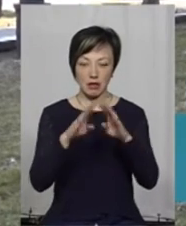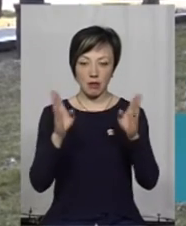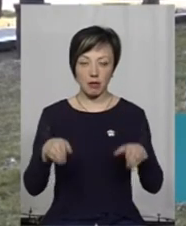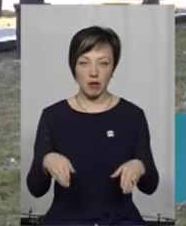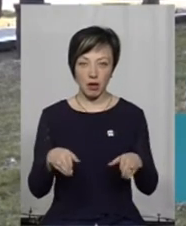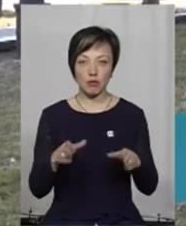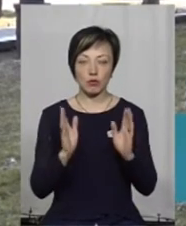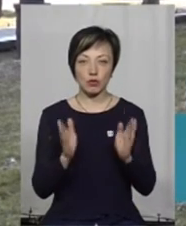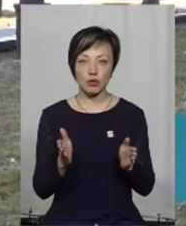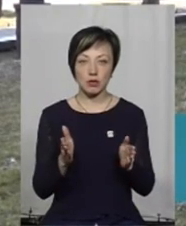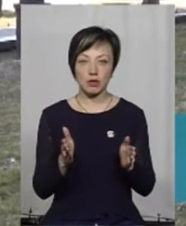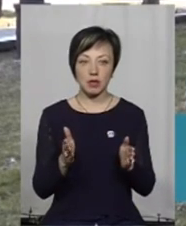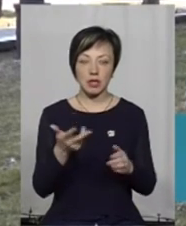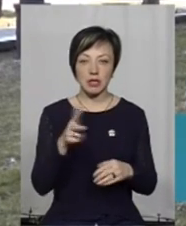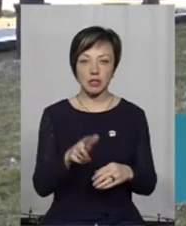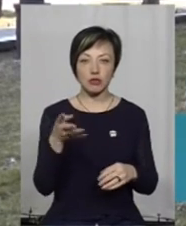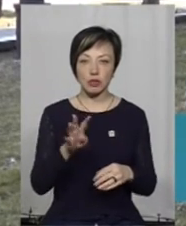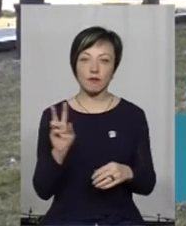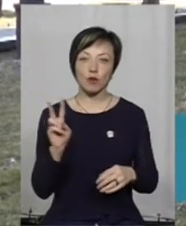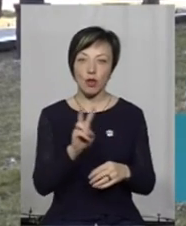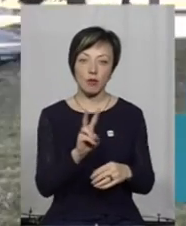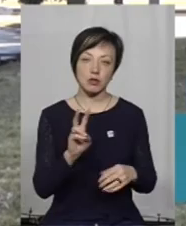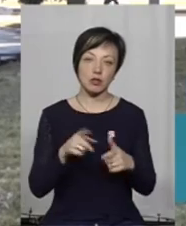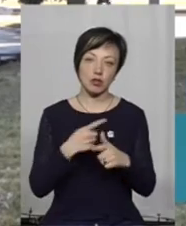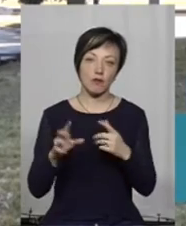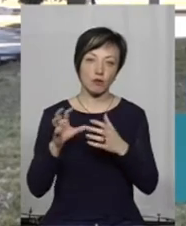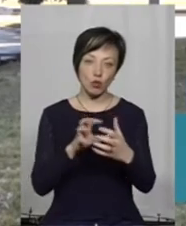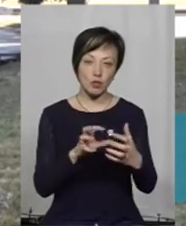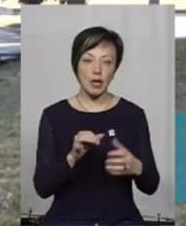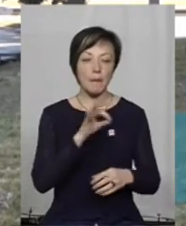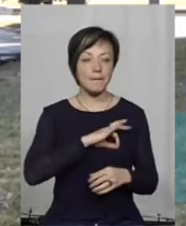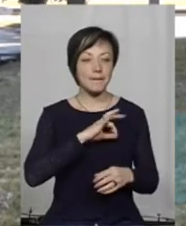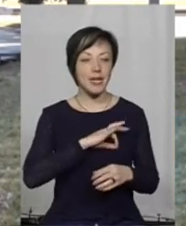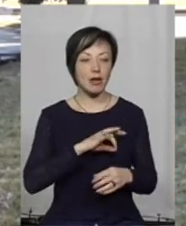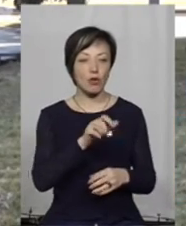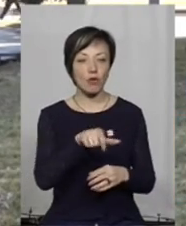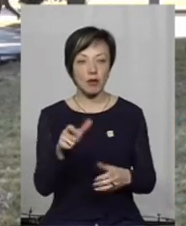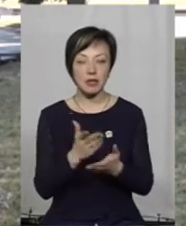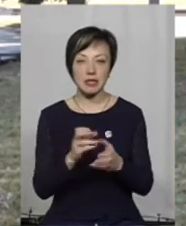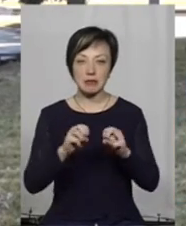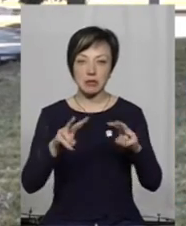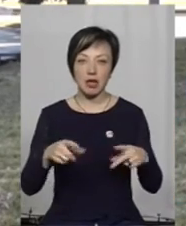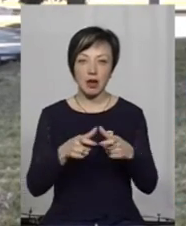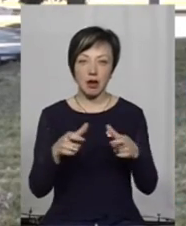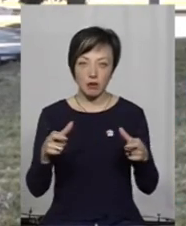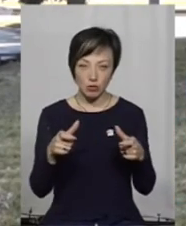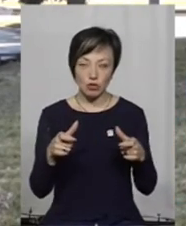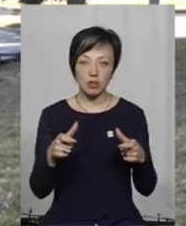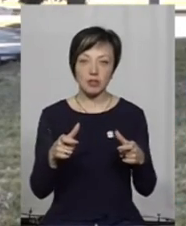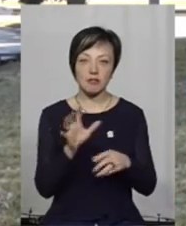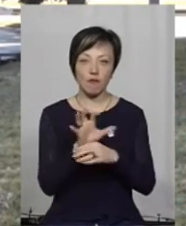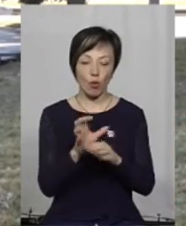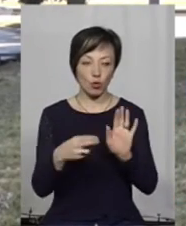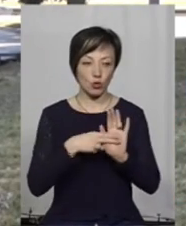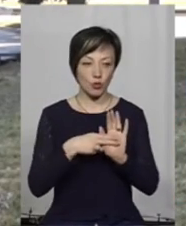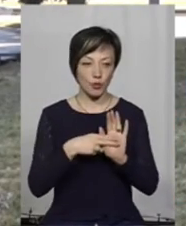стояти щонайменше, напевно, 3-4 в тролейбусі чи в автобусі. Пільговики, вони будуть мати спеціальні карточки з